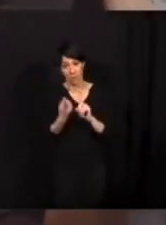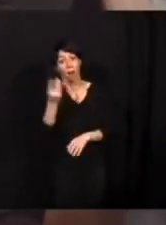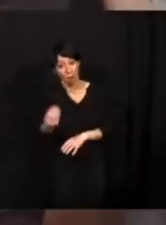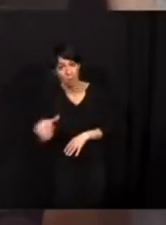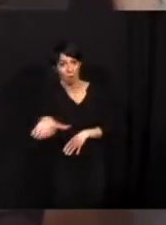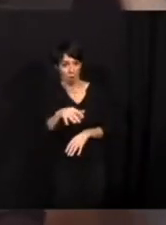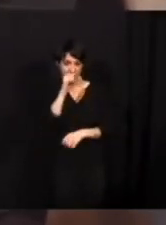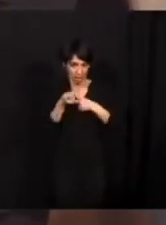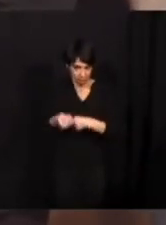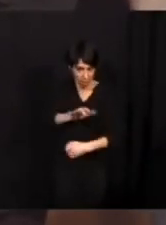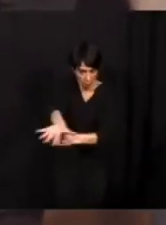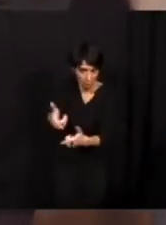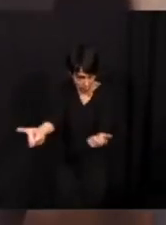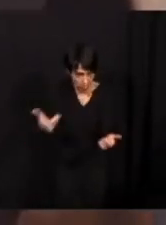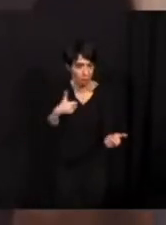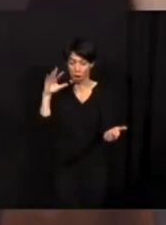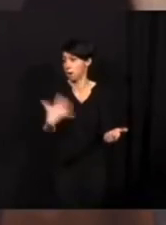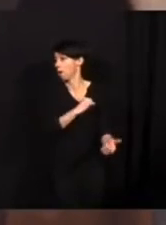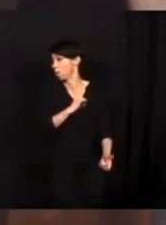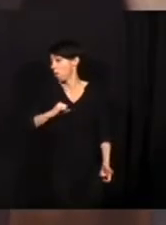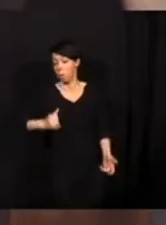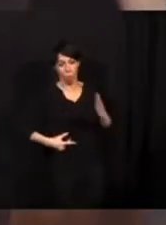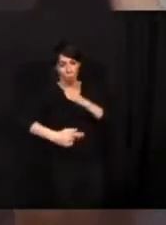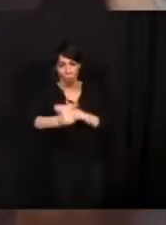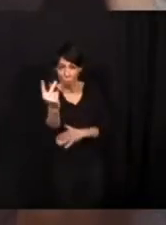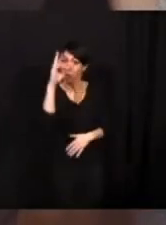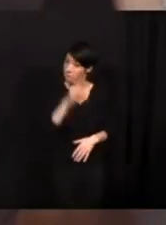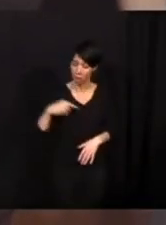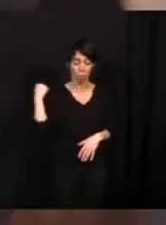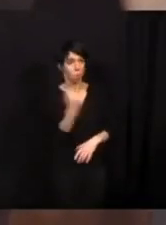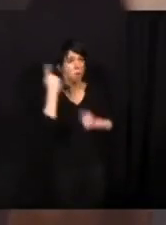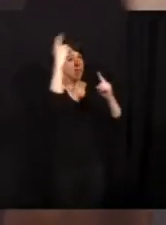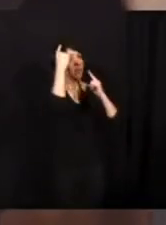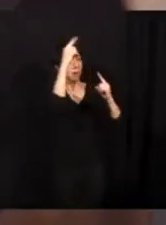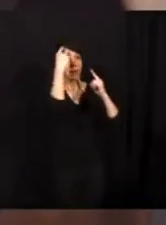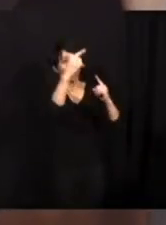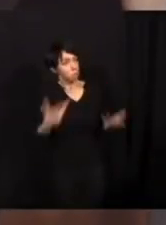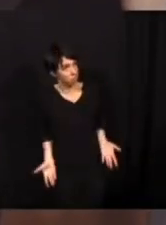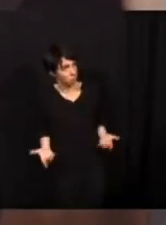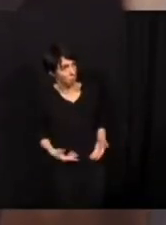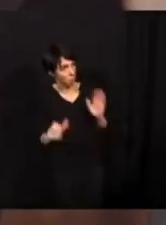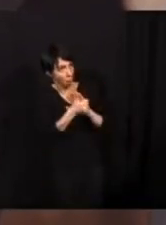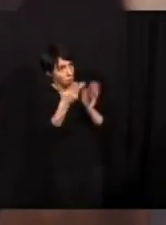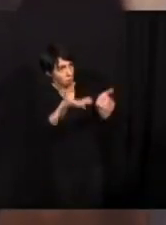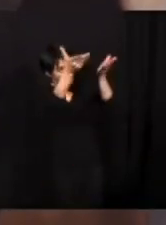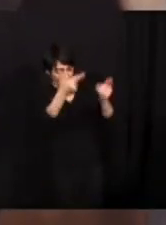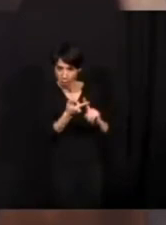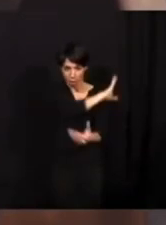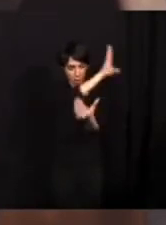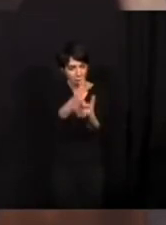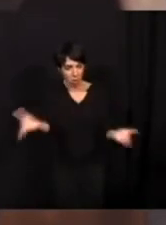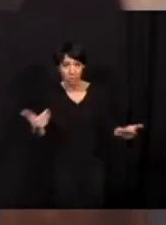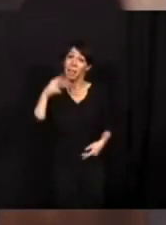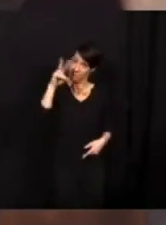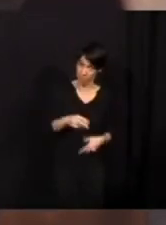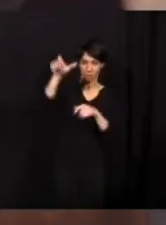dernières années, nombre de voix se sont élevées pour que l'action publique prenne ses responsabilités. Et avec Fabien Roussel, l'action publique sera pleinement mobilisée